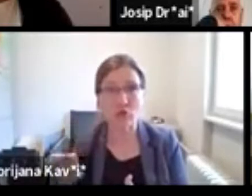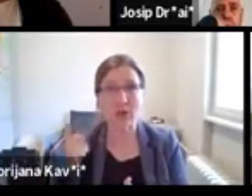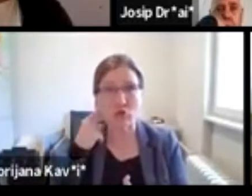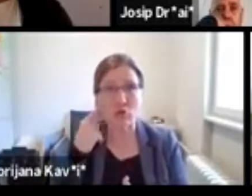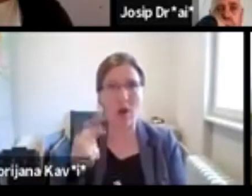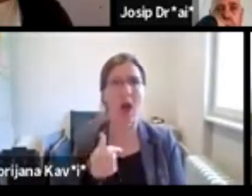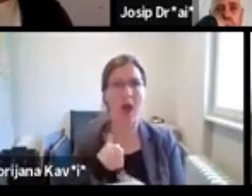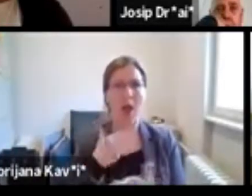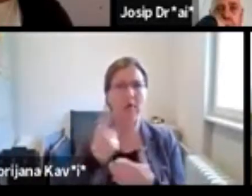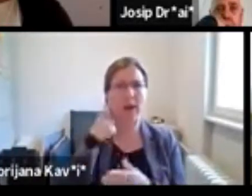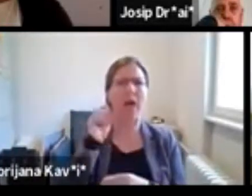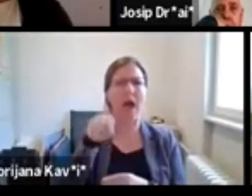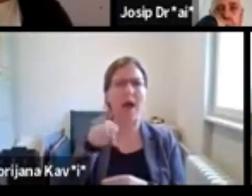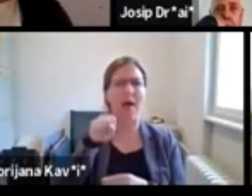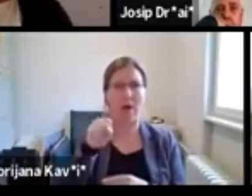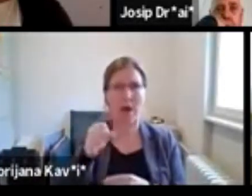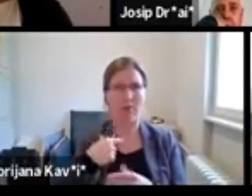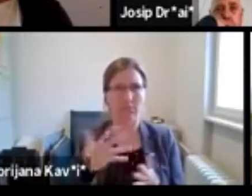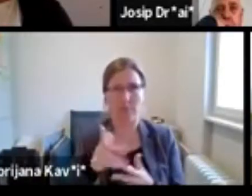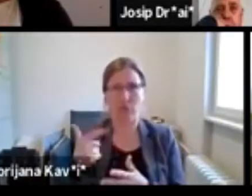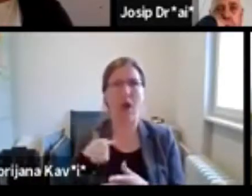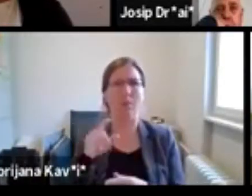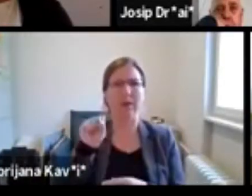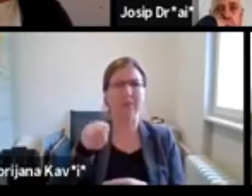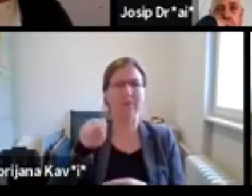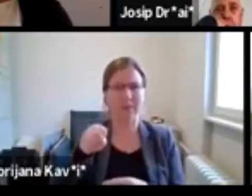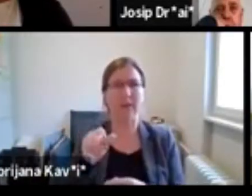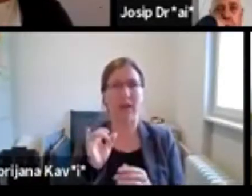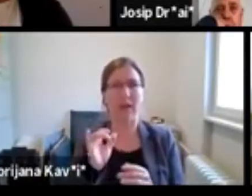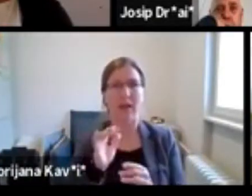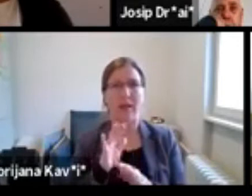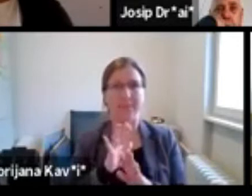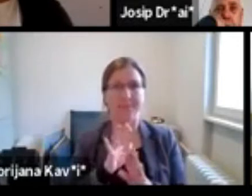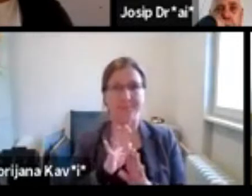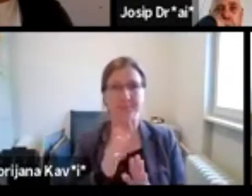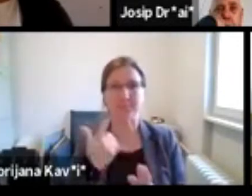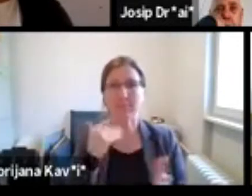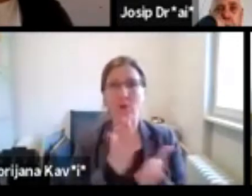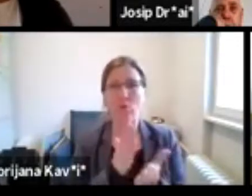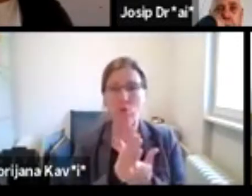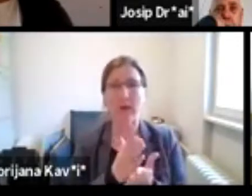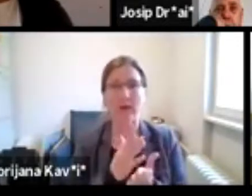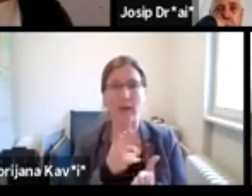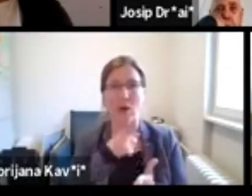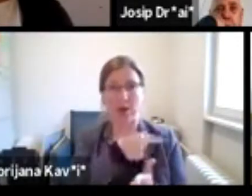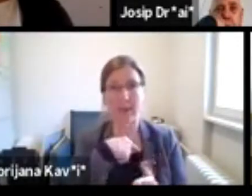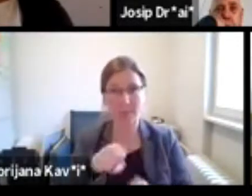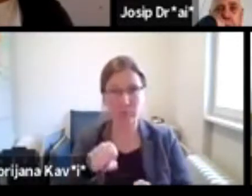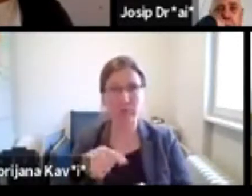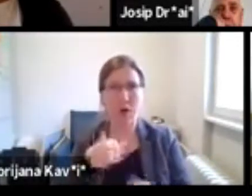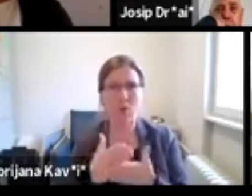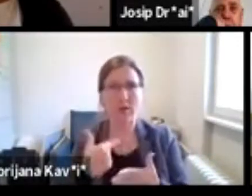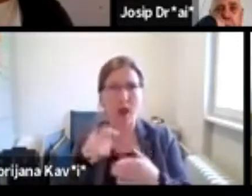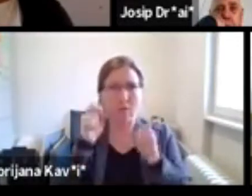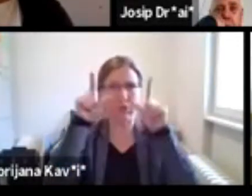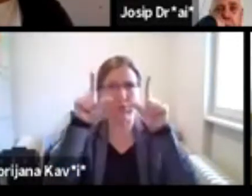kimnuo glavom jer drugo ne možeš, ali sam bio cijelo vrijeme kontaktibilan, znači kad bi me god probudili, ali ono što morate